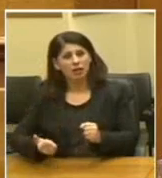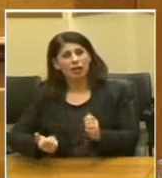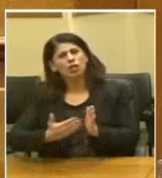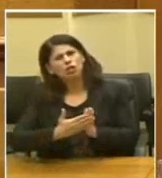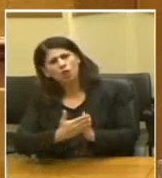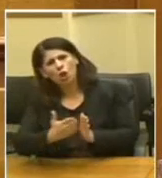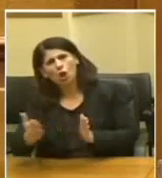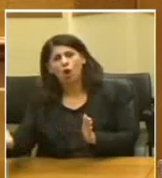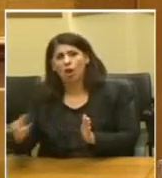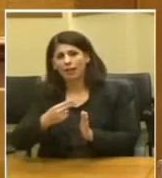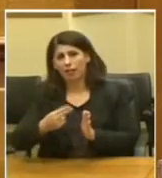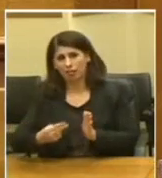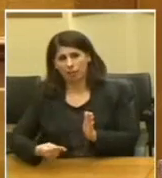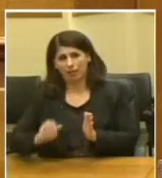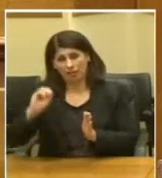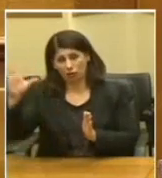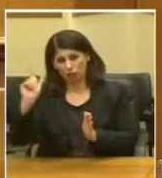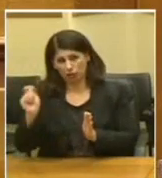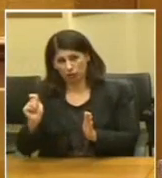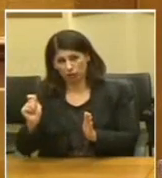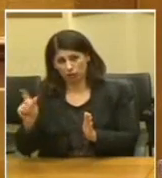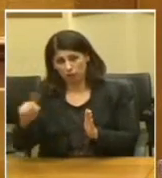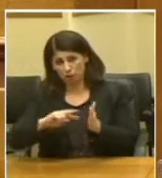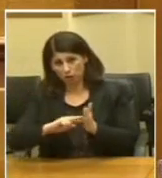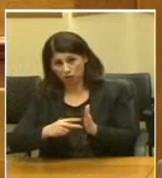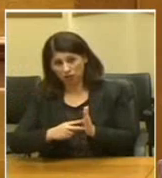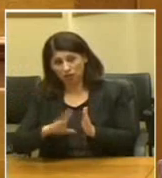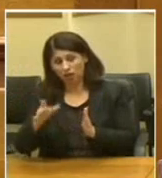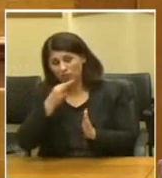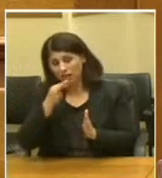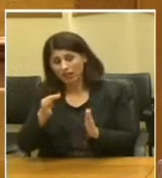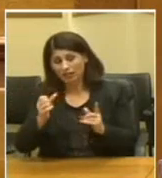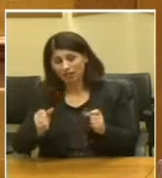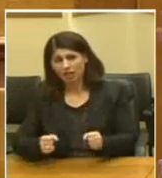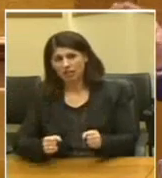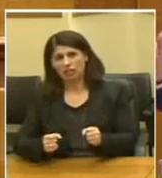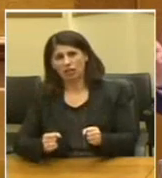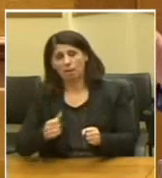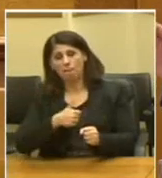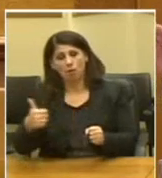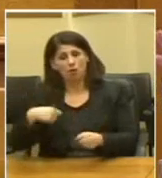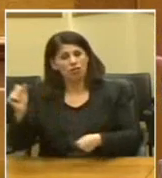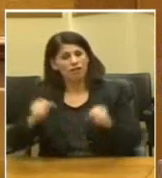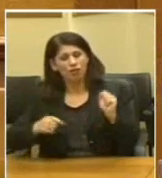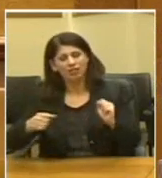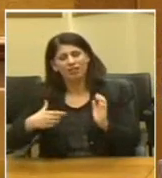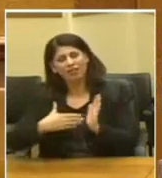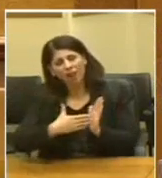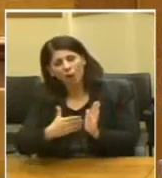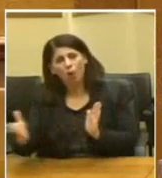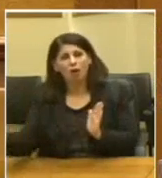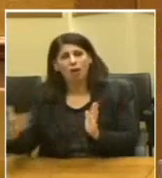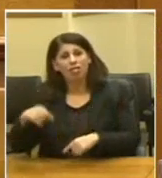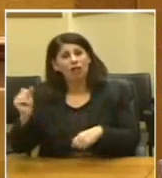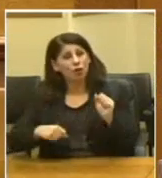ζητήματα της εξωτερικής πολιτικής. Προσέξτε, δεν διατυπώνετε θέση, απλά διαφωνείτε για τα πάντα.